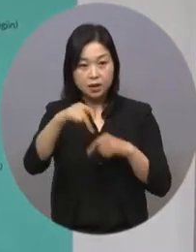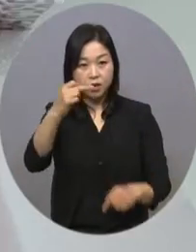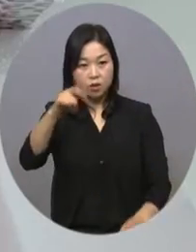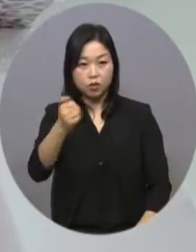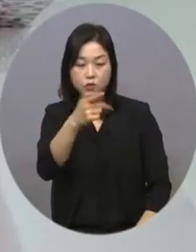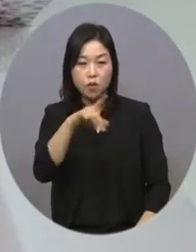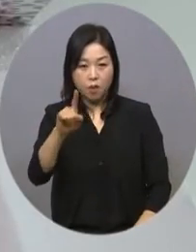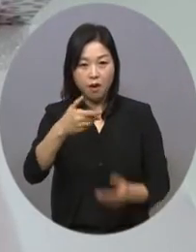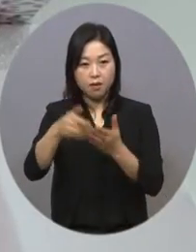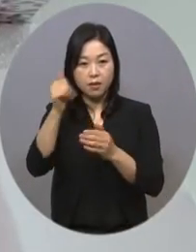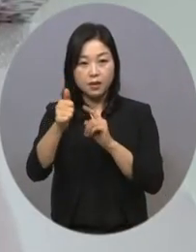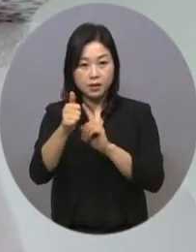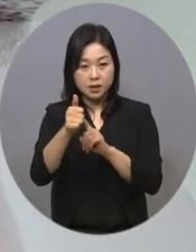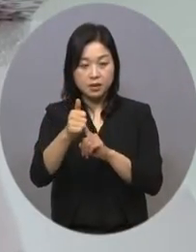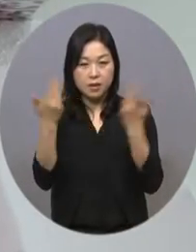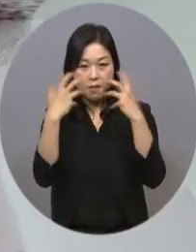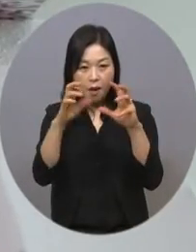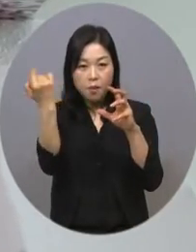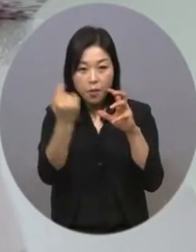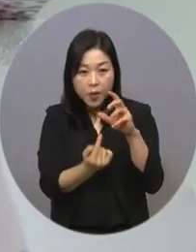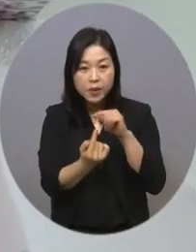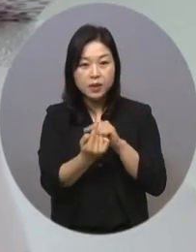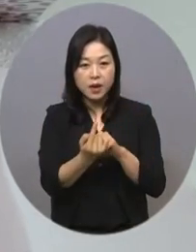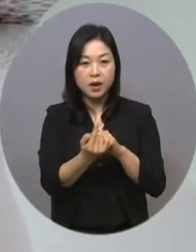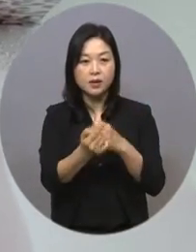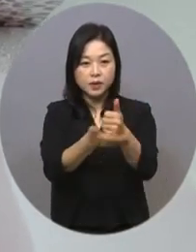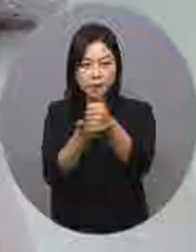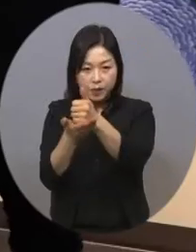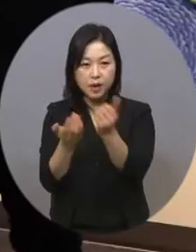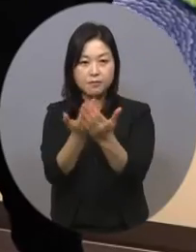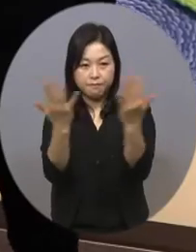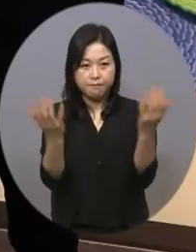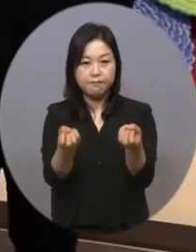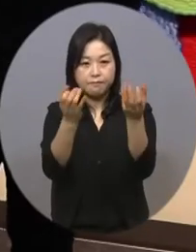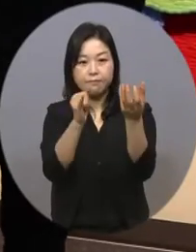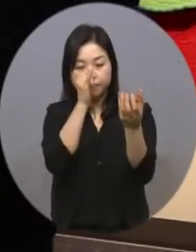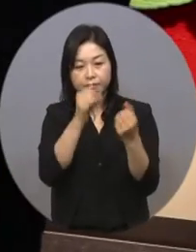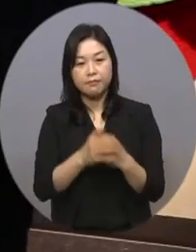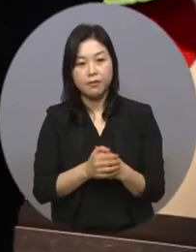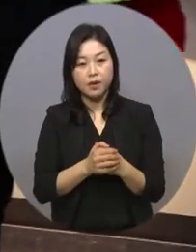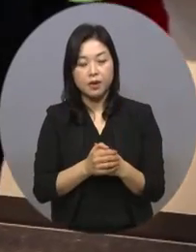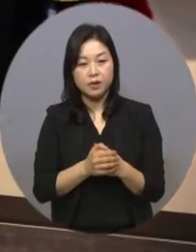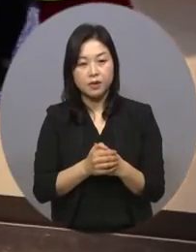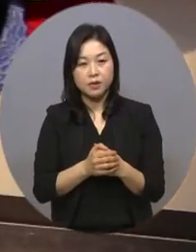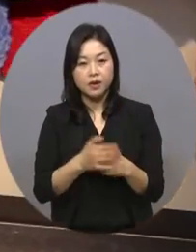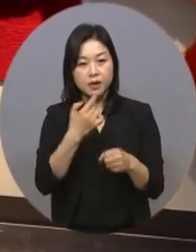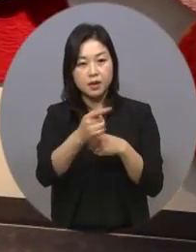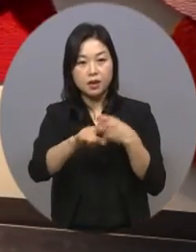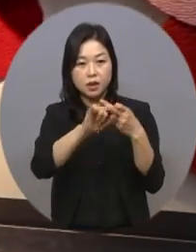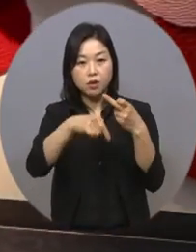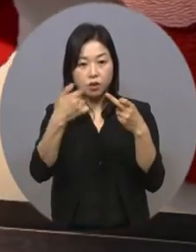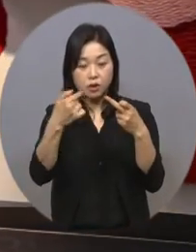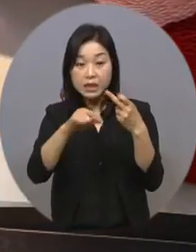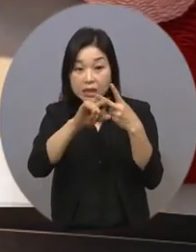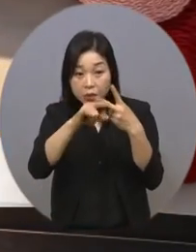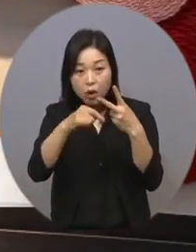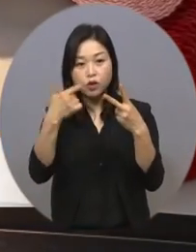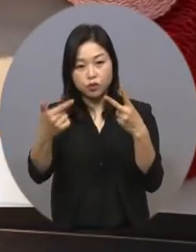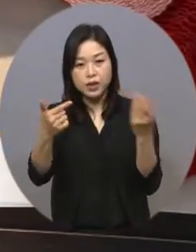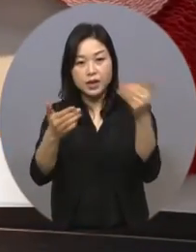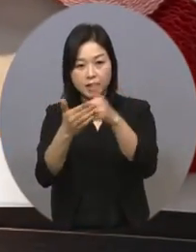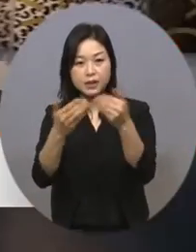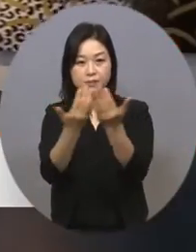범 내려온다 초대 정의 열리고 있습니다 매년 2월 6일까지 열리는 이번 전시회는